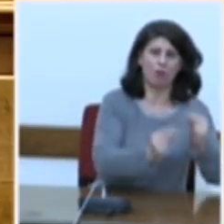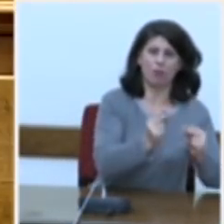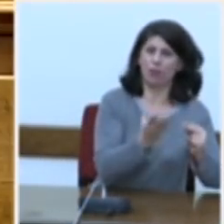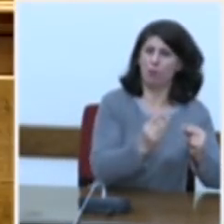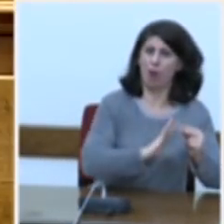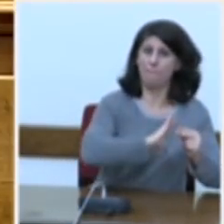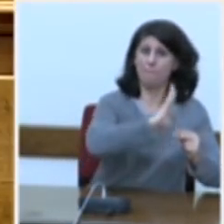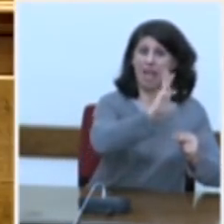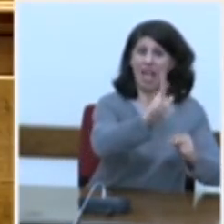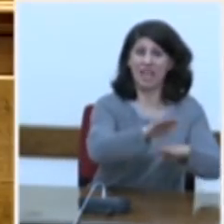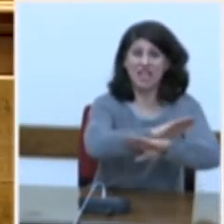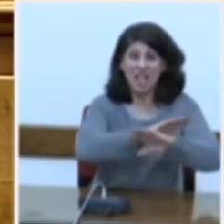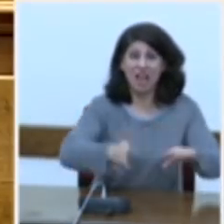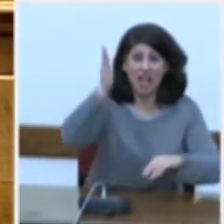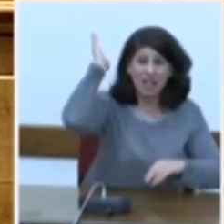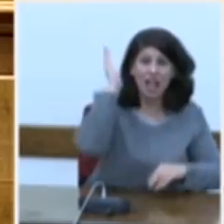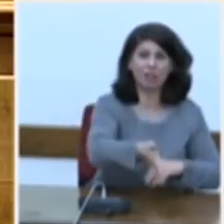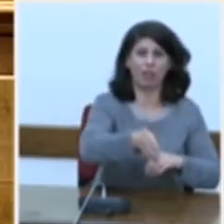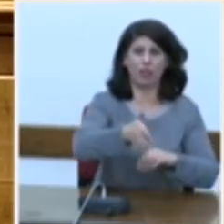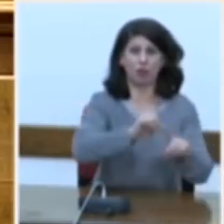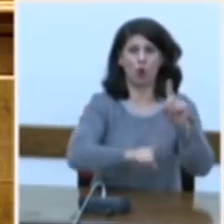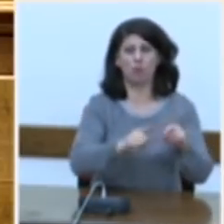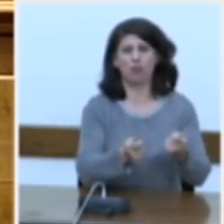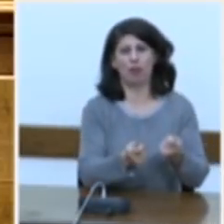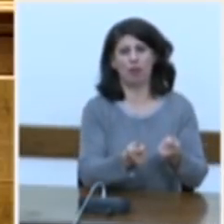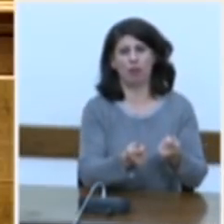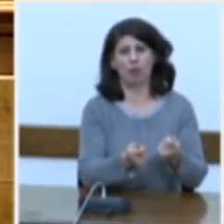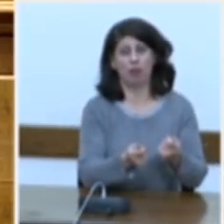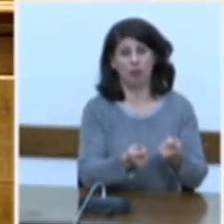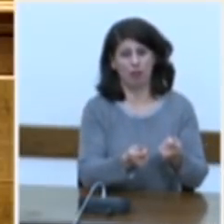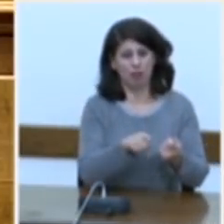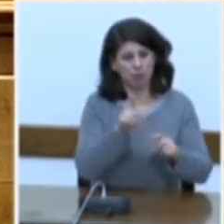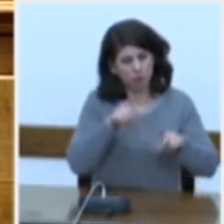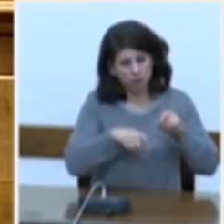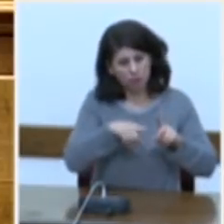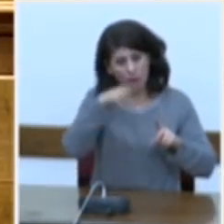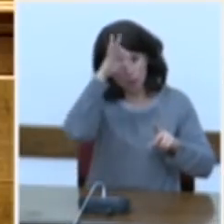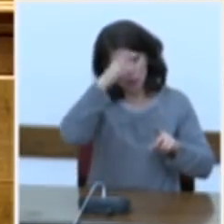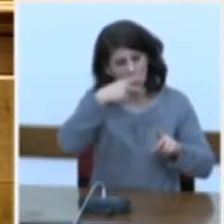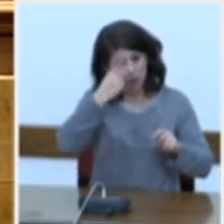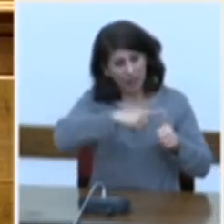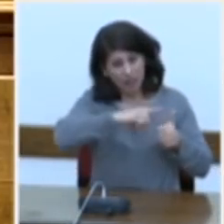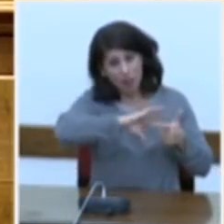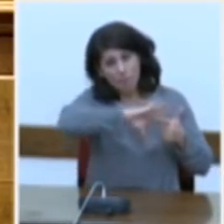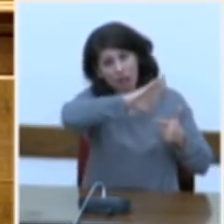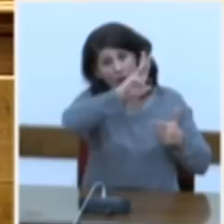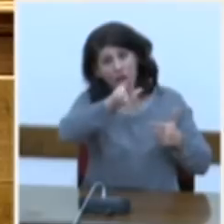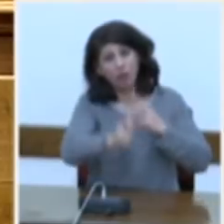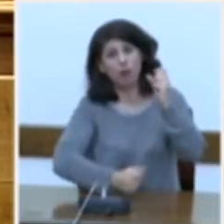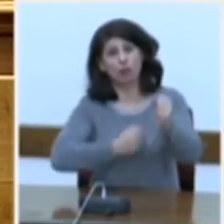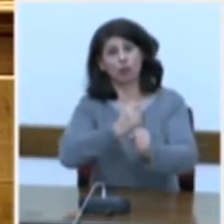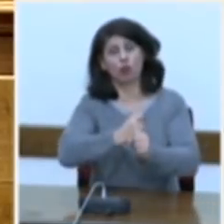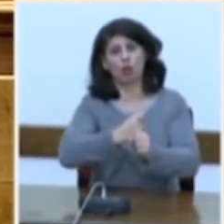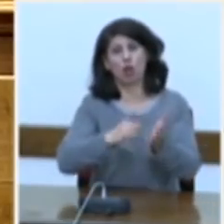την τελεσίδικη καταδίκη του δράστη. Από μια πιθανή αστυνομική αυθαιρεσία μέχρι τις μακροχρόνιες